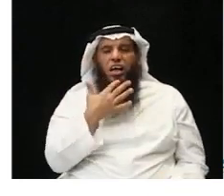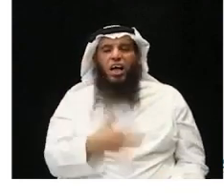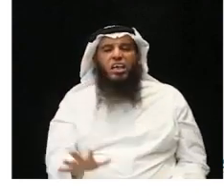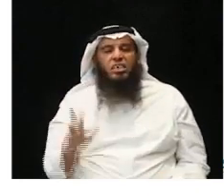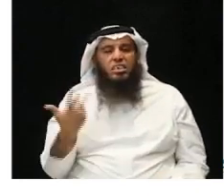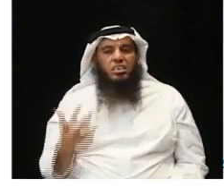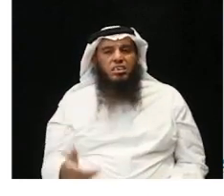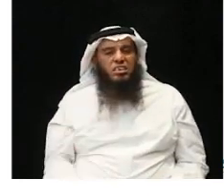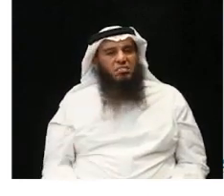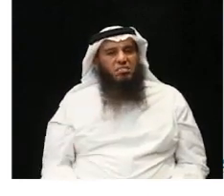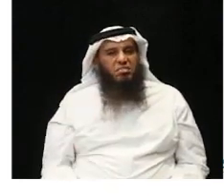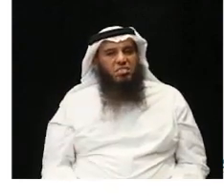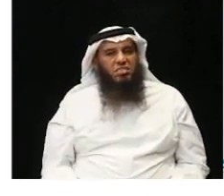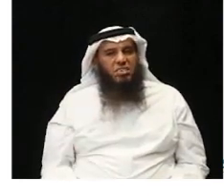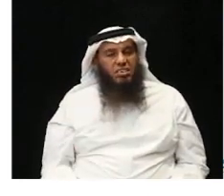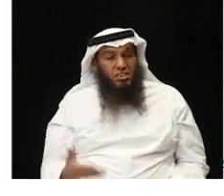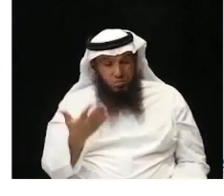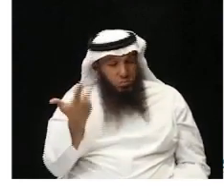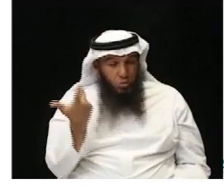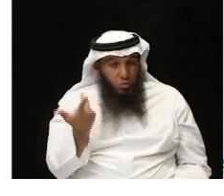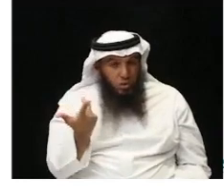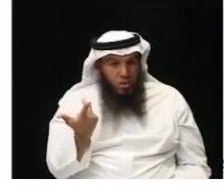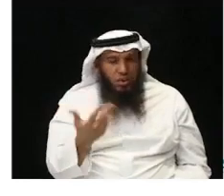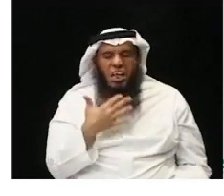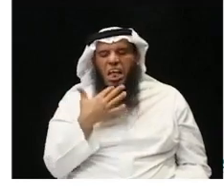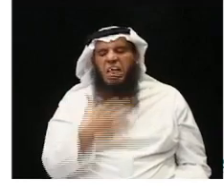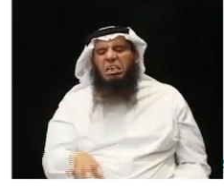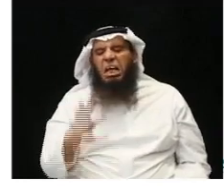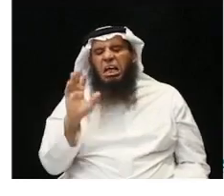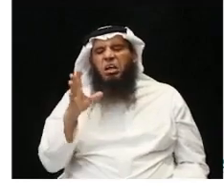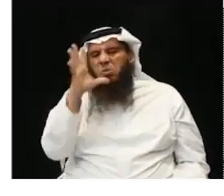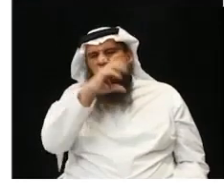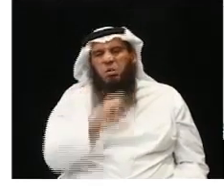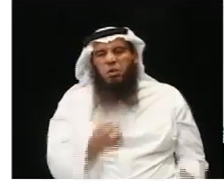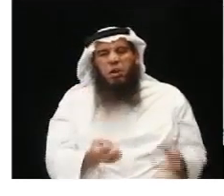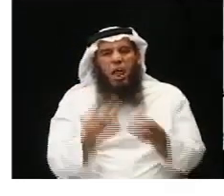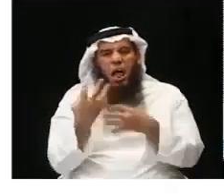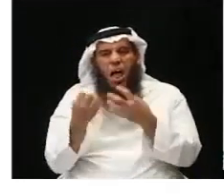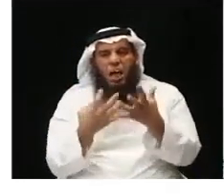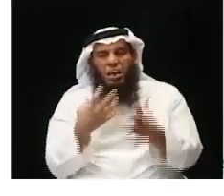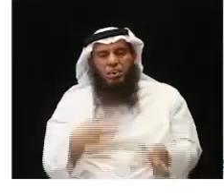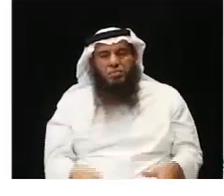من أيها الطلاب والطالبات هم الخاسرون.